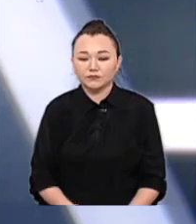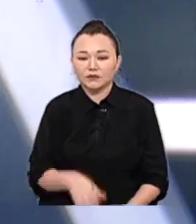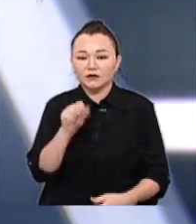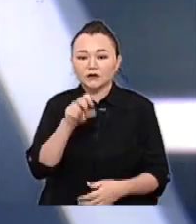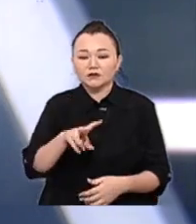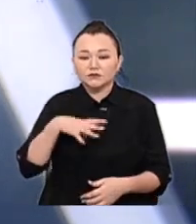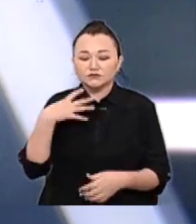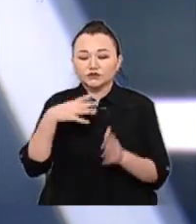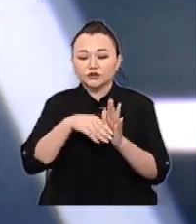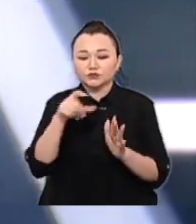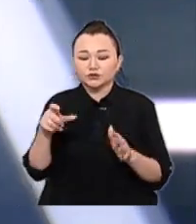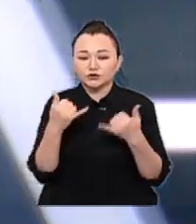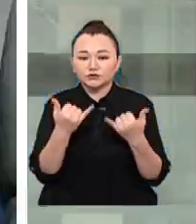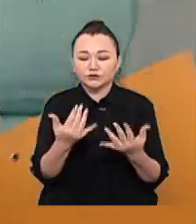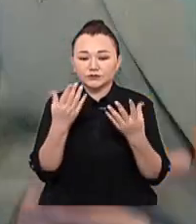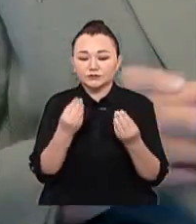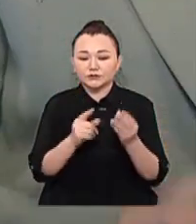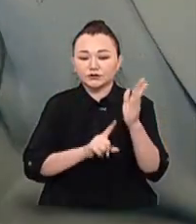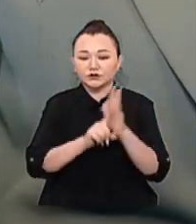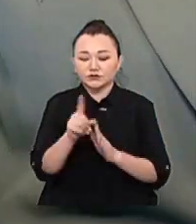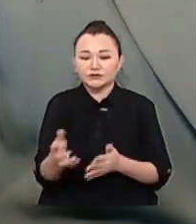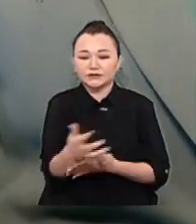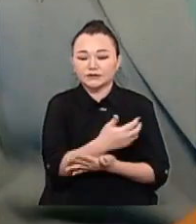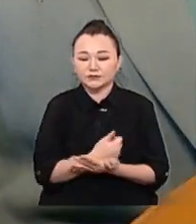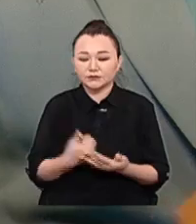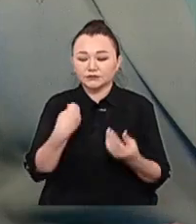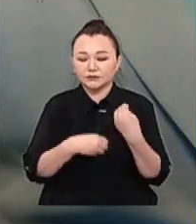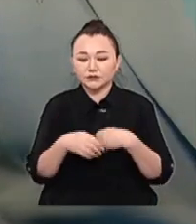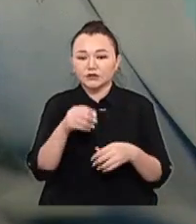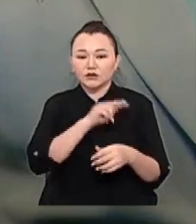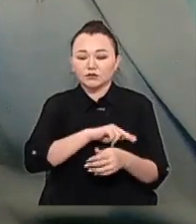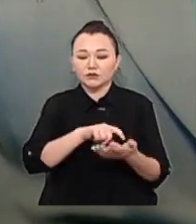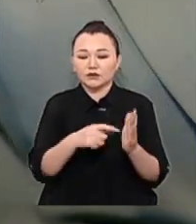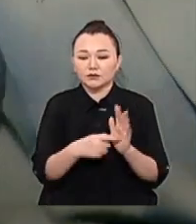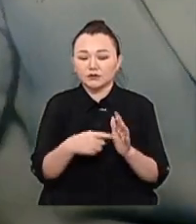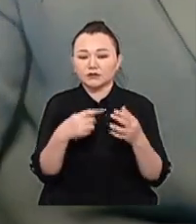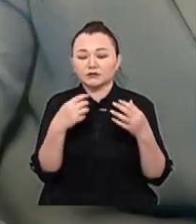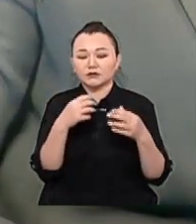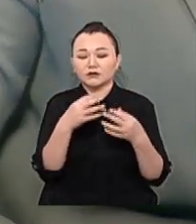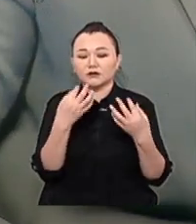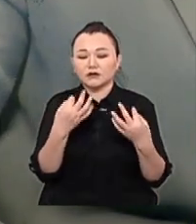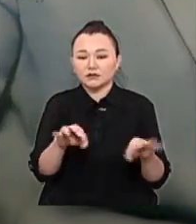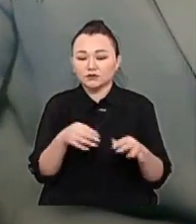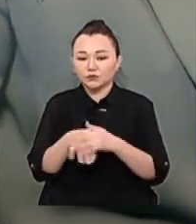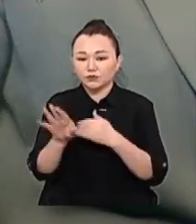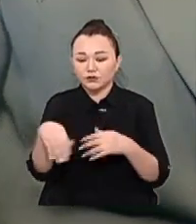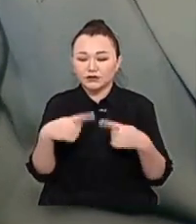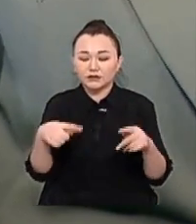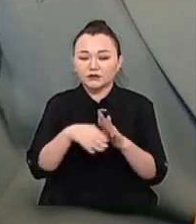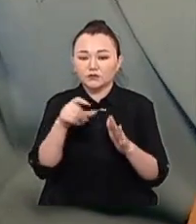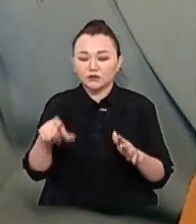Ал экс-мәжілісмендер бүгіннен бастап заттарын жинастырып, жұмыс кабинеттерін босатып жатыр. Ал кейбір депутаттар